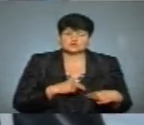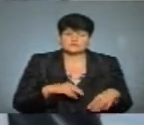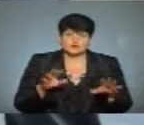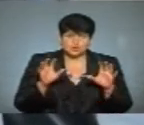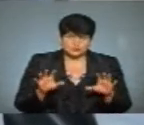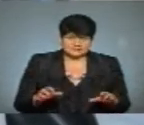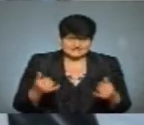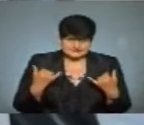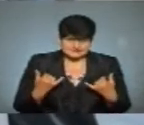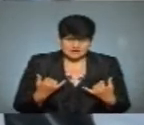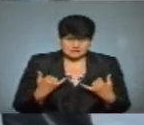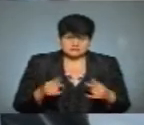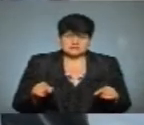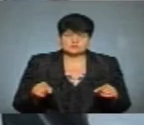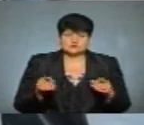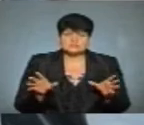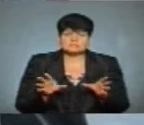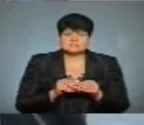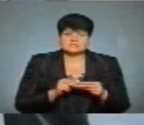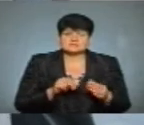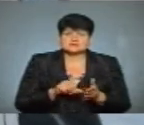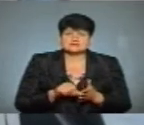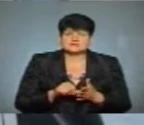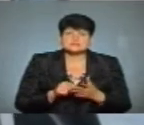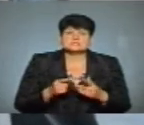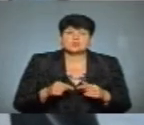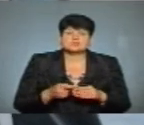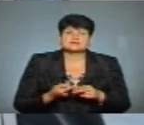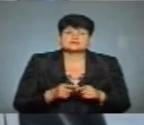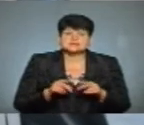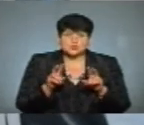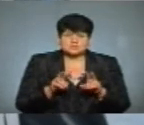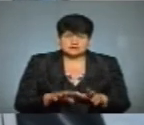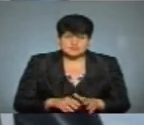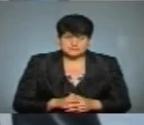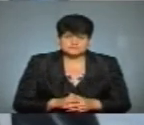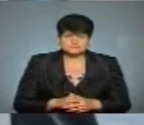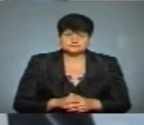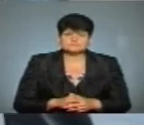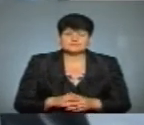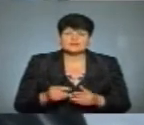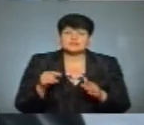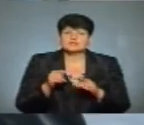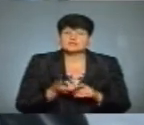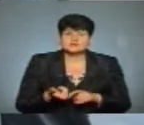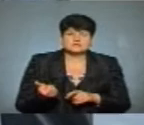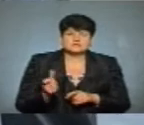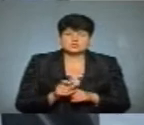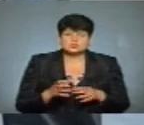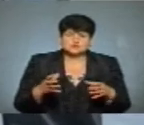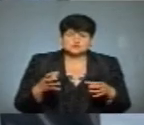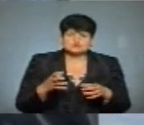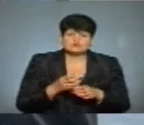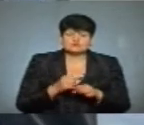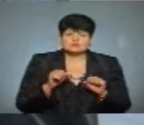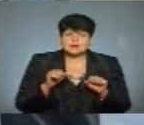Зараз створений спільний представницький орган, який це розглядає, який суттєво звужує